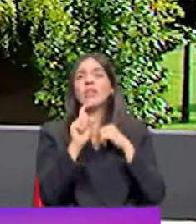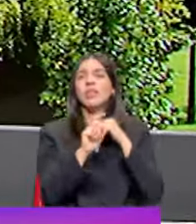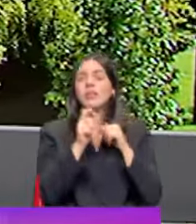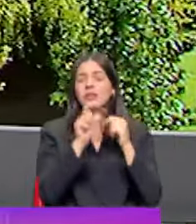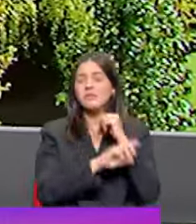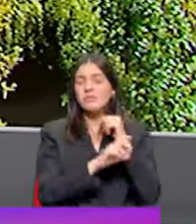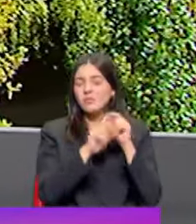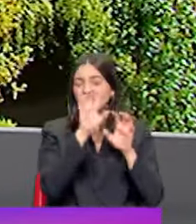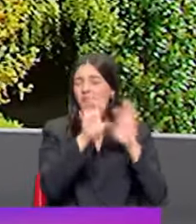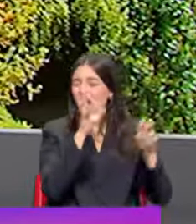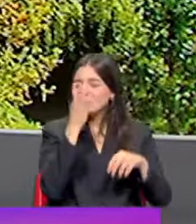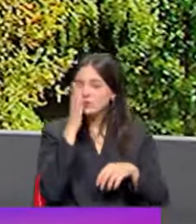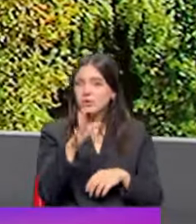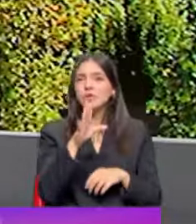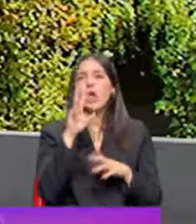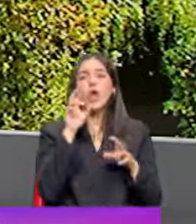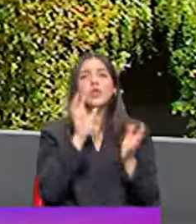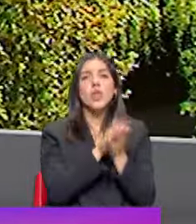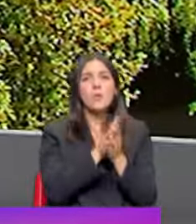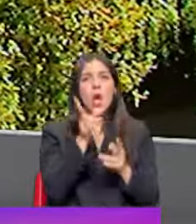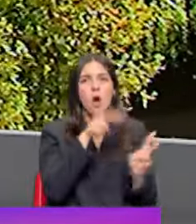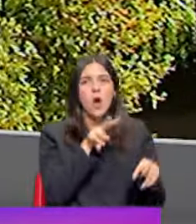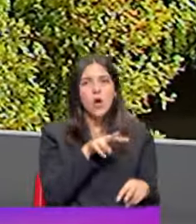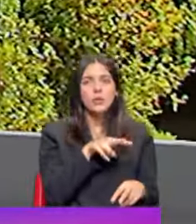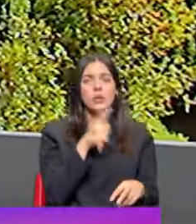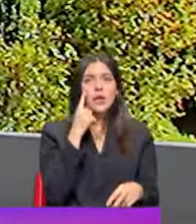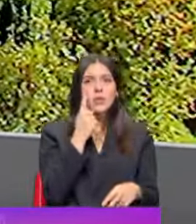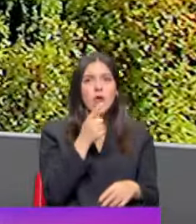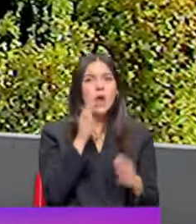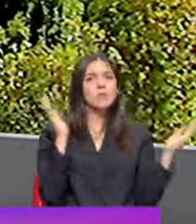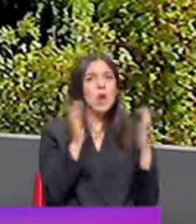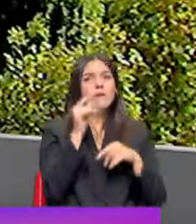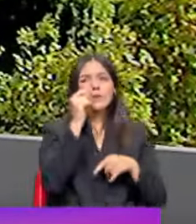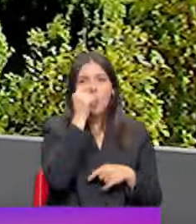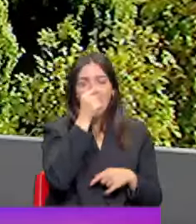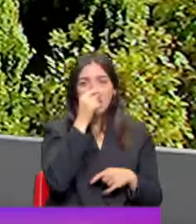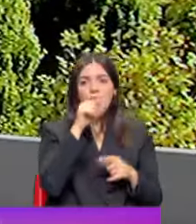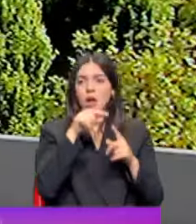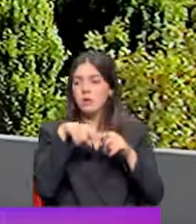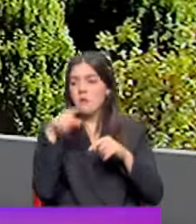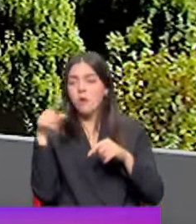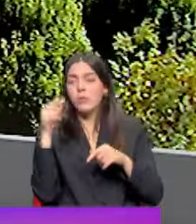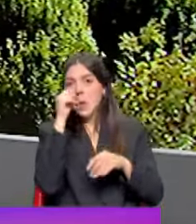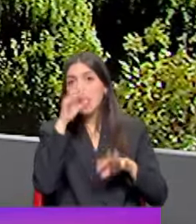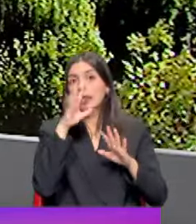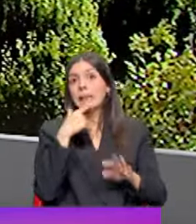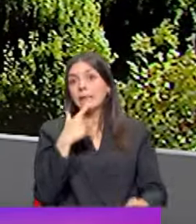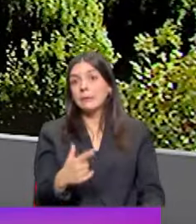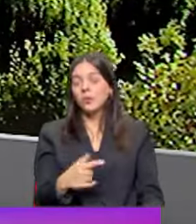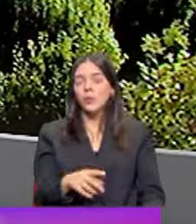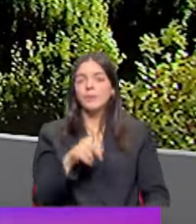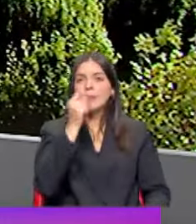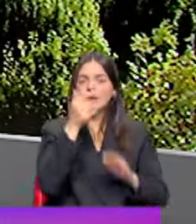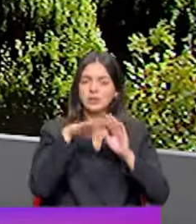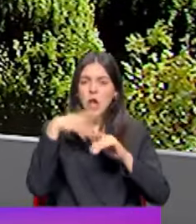kadın köpek öldürene, muhalefete küfredene kolay, gerisine kolay değil diyor gönderdiği mesajda. Az evvelki